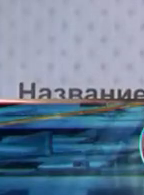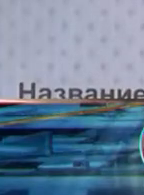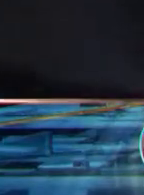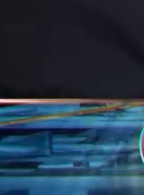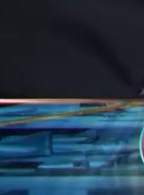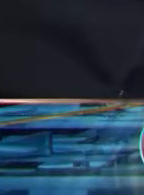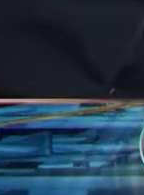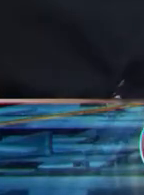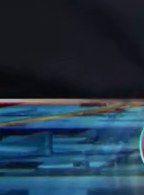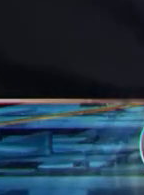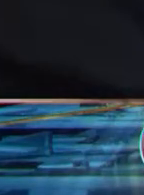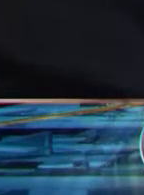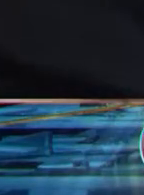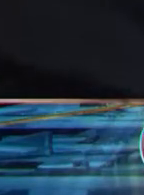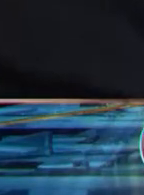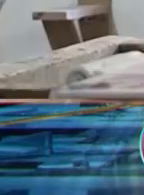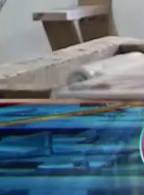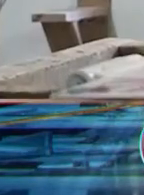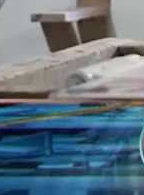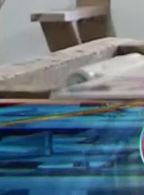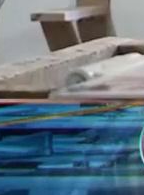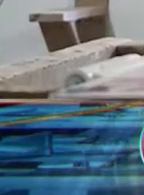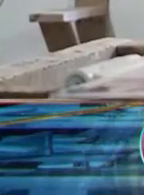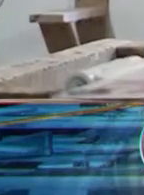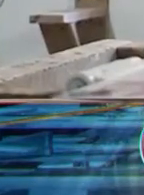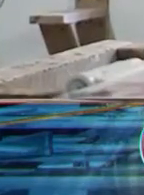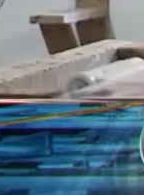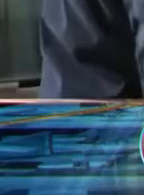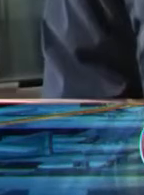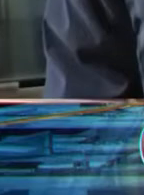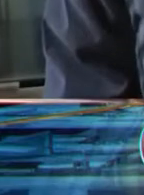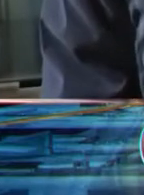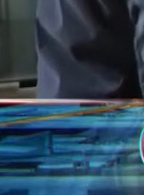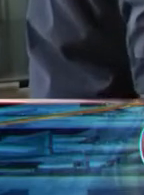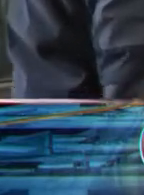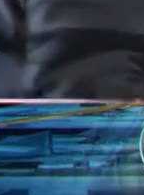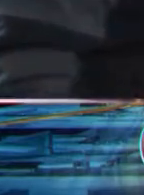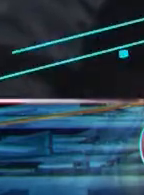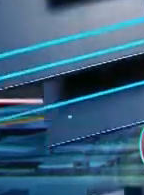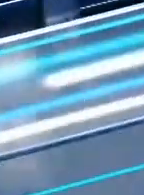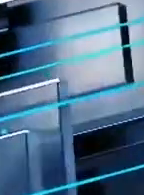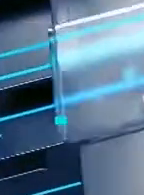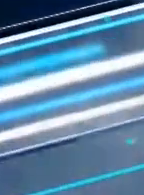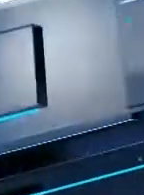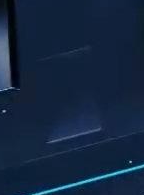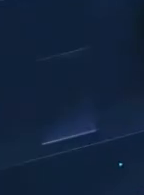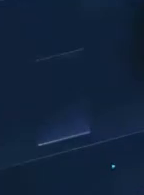Грант на 2 миллиона. Бизнес-проекты дают второй шанс ранее судимым гражданам.